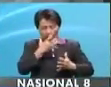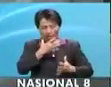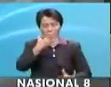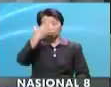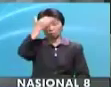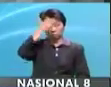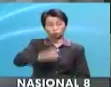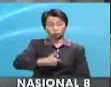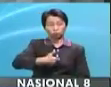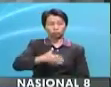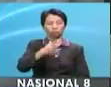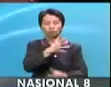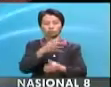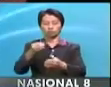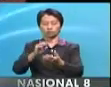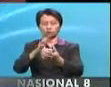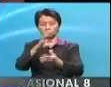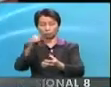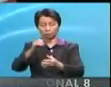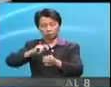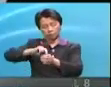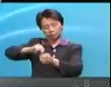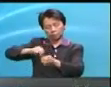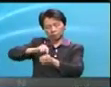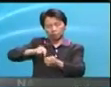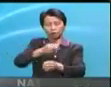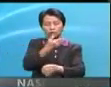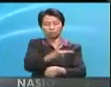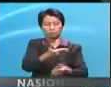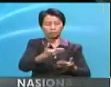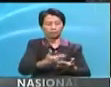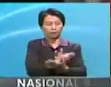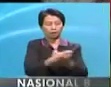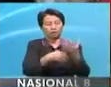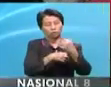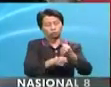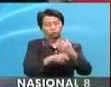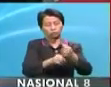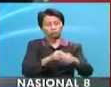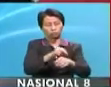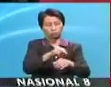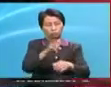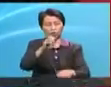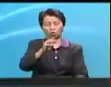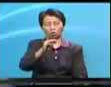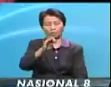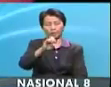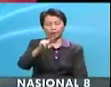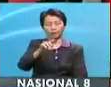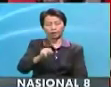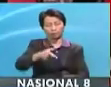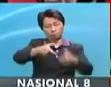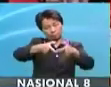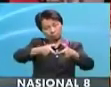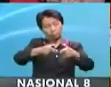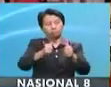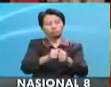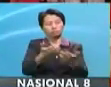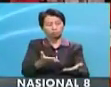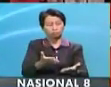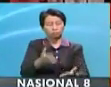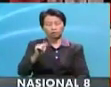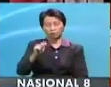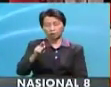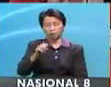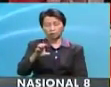Berikutan itu, Nestle Malaysia Berhad melancarkan produk terbaharunya, susu Nestle Omega Plus dengan Acticol.